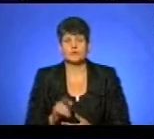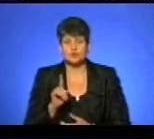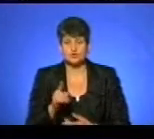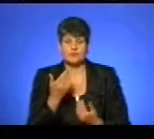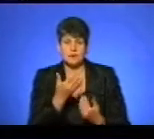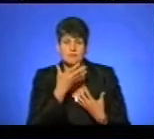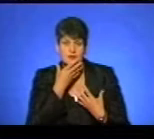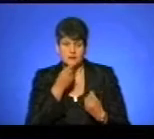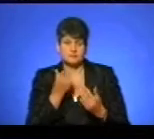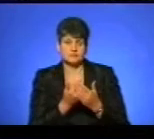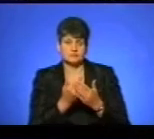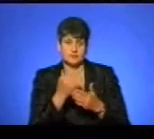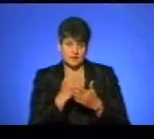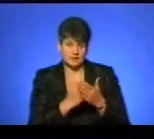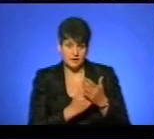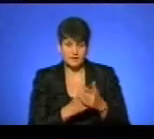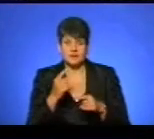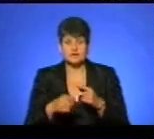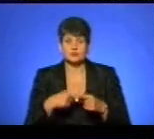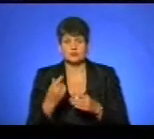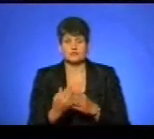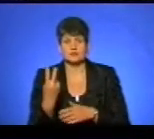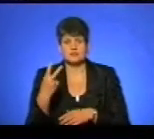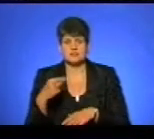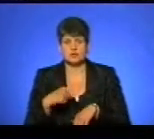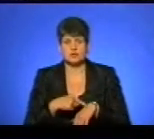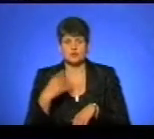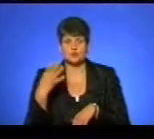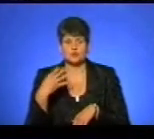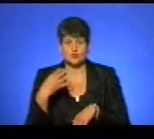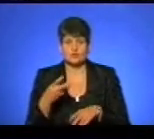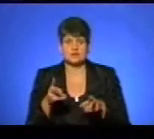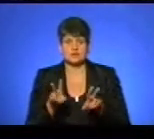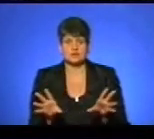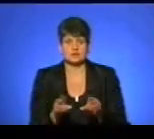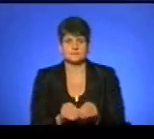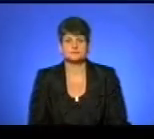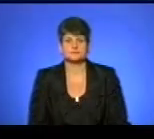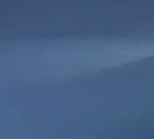гарного ефіру, а я нагадаю, що наступний випуск новин о 20:40. Залишайтеся з нами.